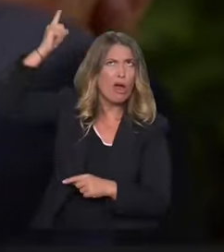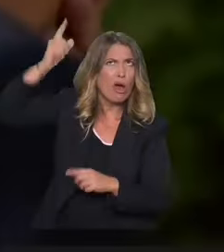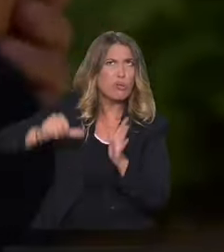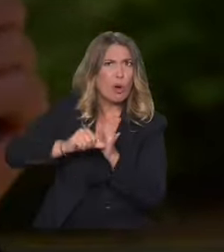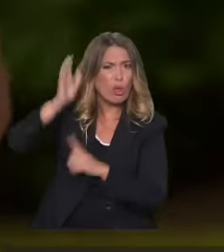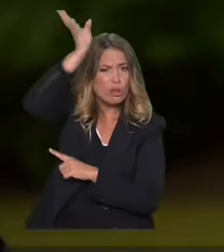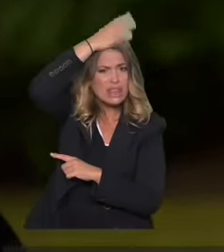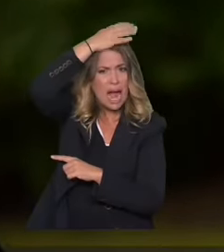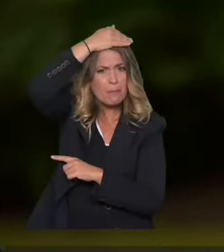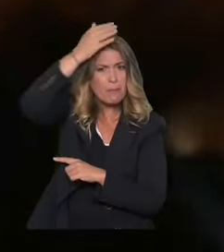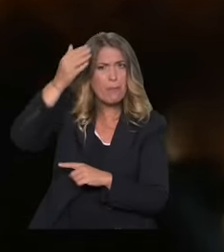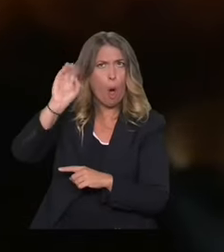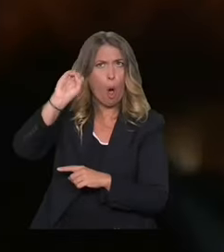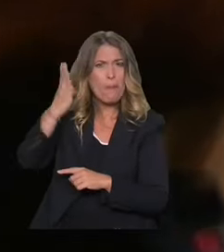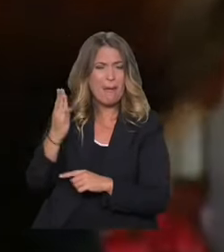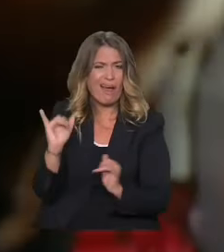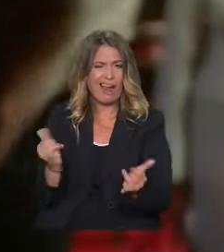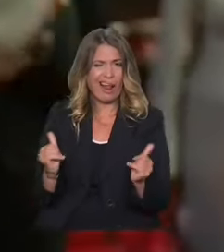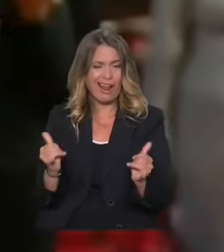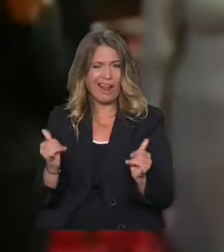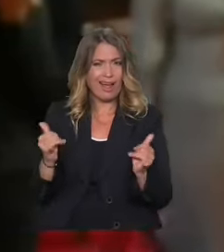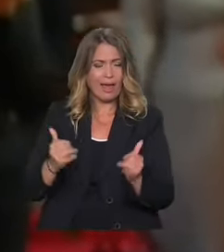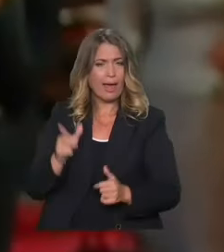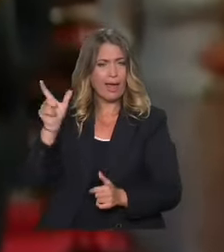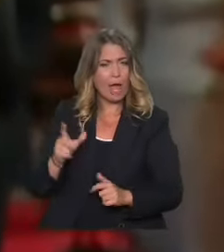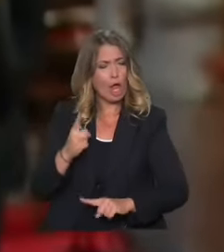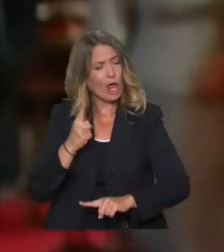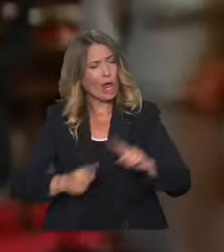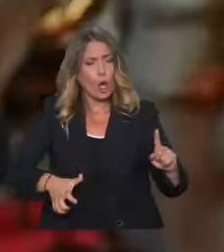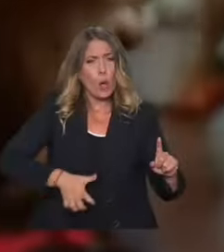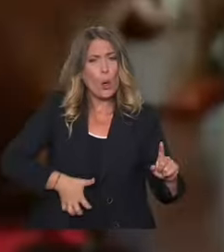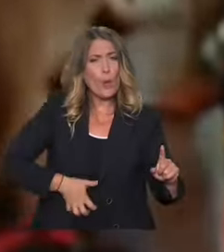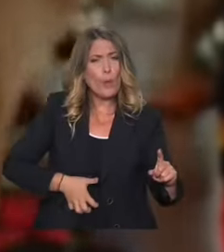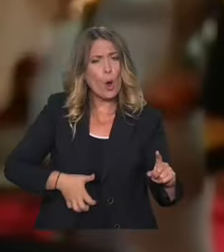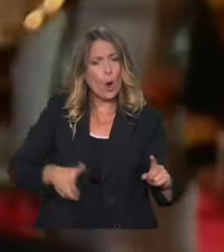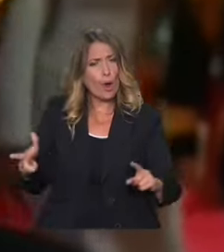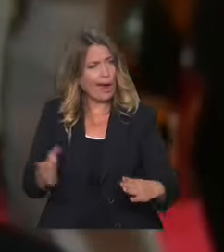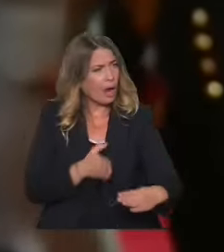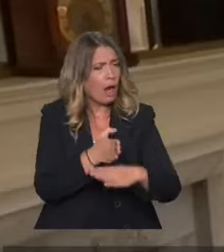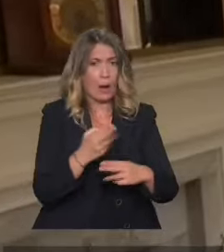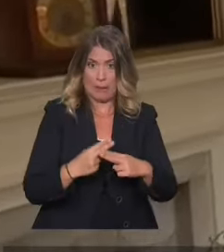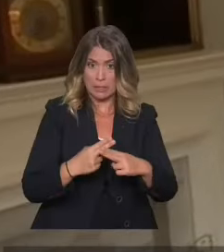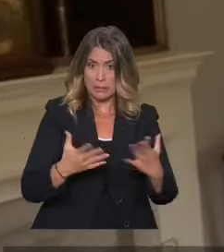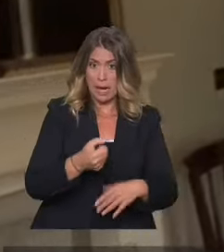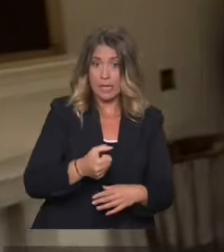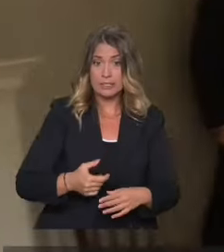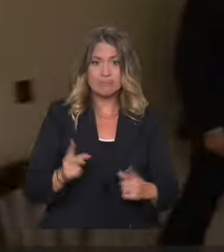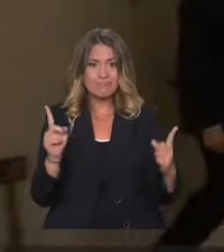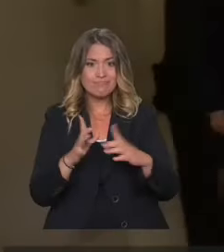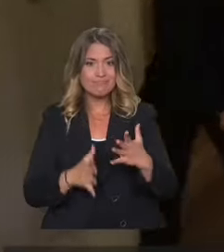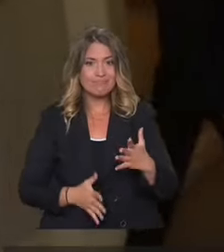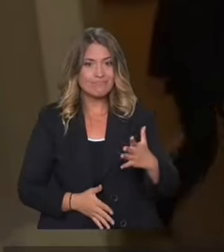Trump, President Obama. Η Ελισάβετ με το ιδιαίτερο χιούμορ ακόμα και σε επίσημες εμφανίσεις της. Oh,